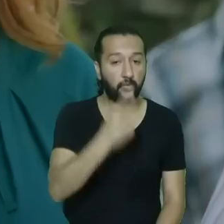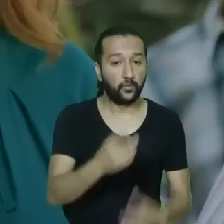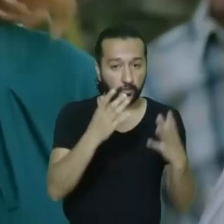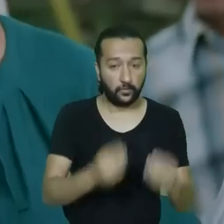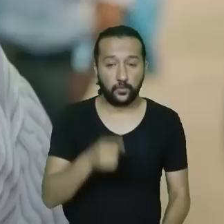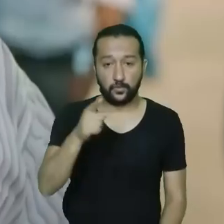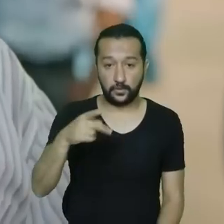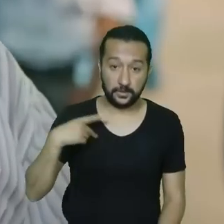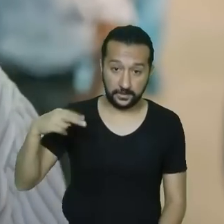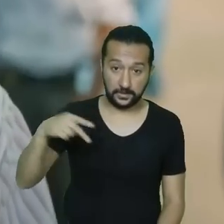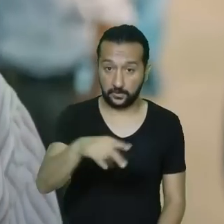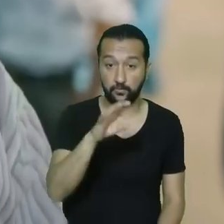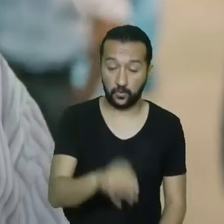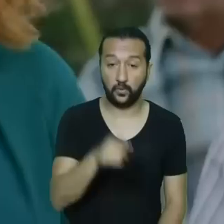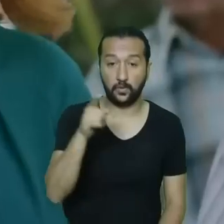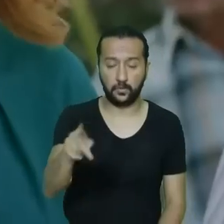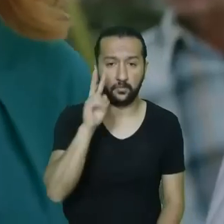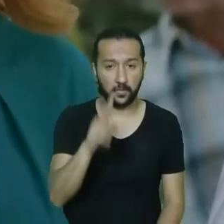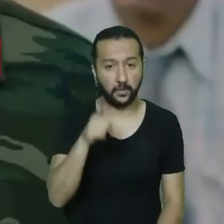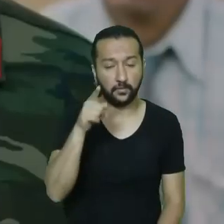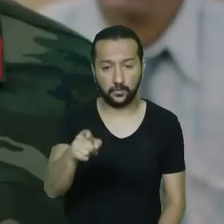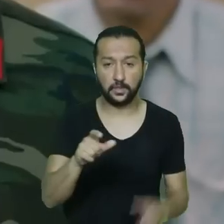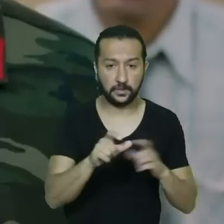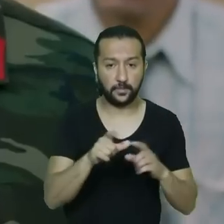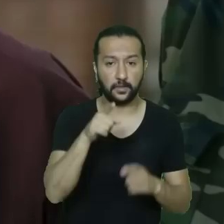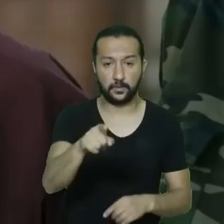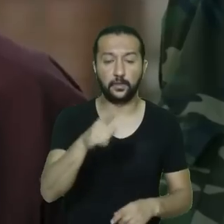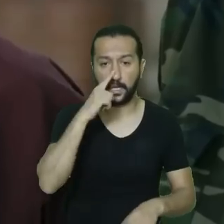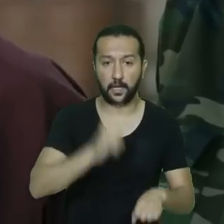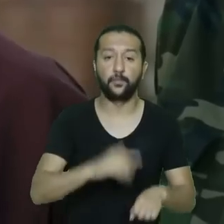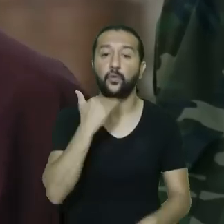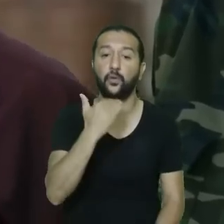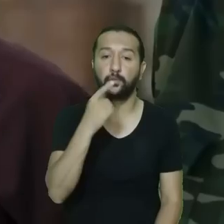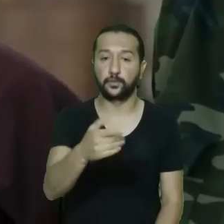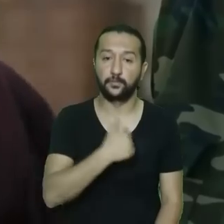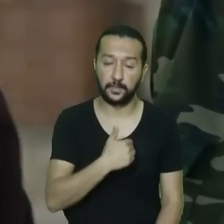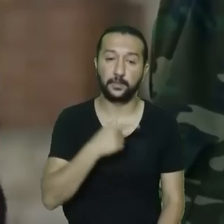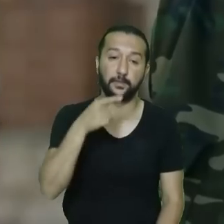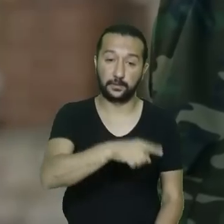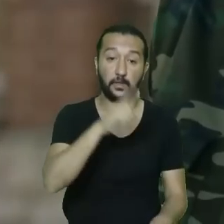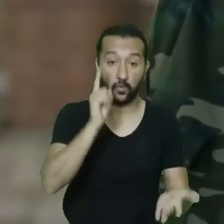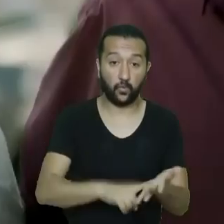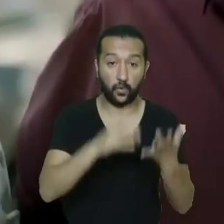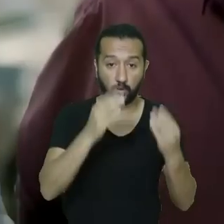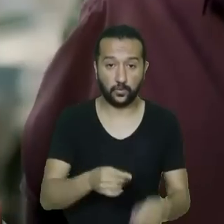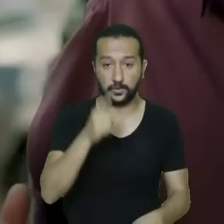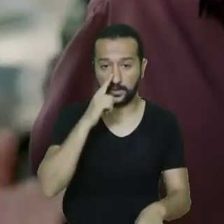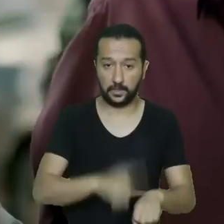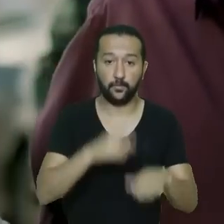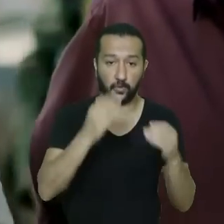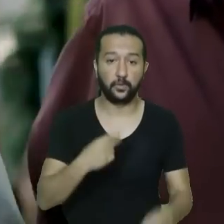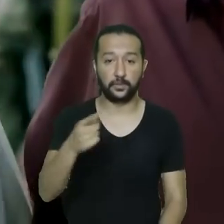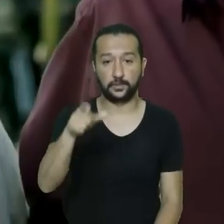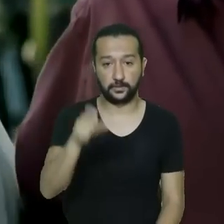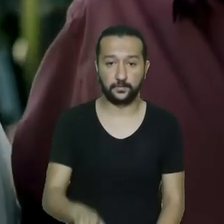gördüm. Şuradan geçiyordum öyle. Baktım Sebahattin emin olamamış. Ben de tasdikleyince emin